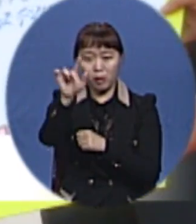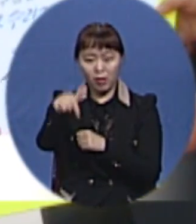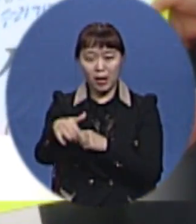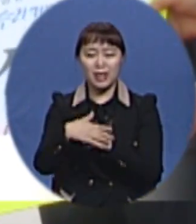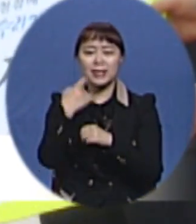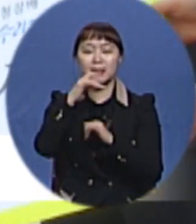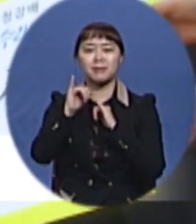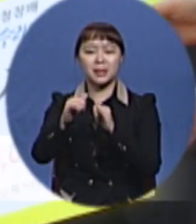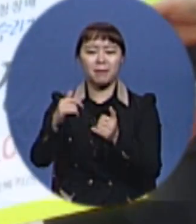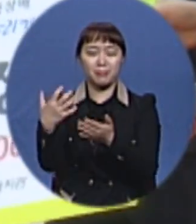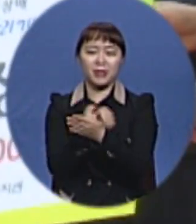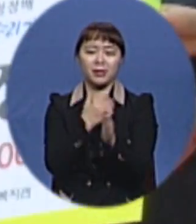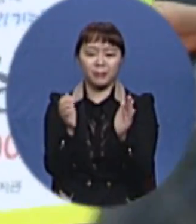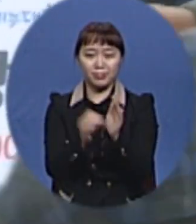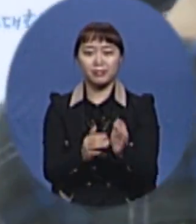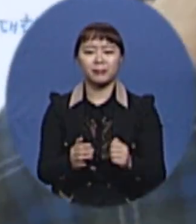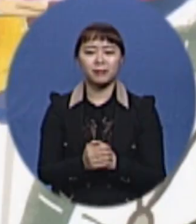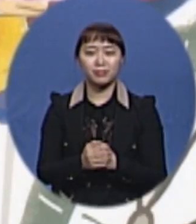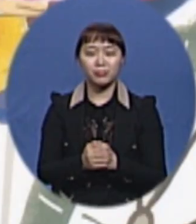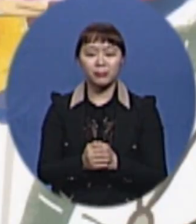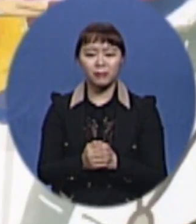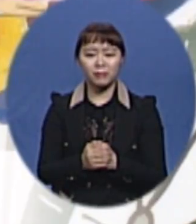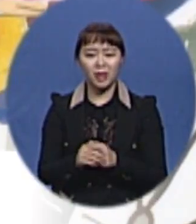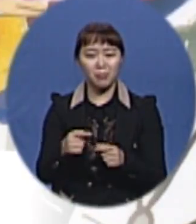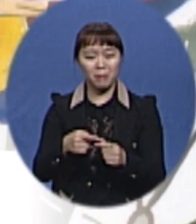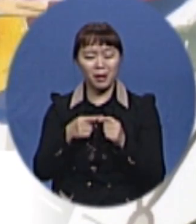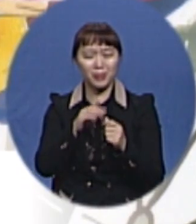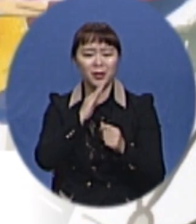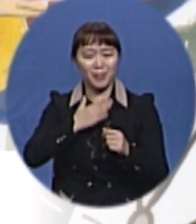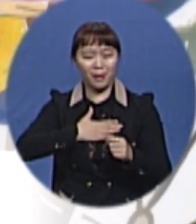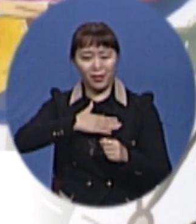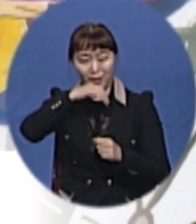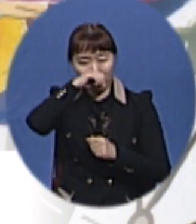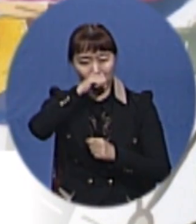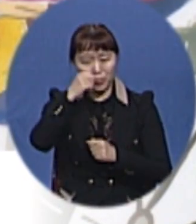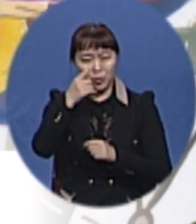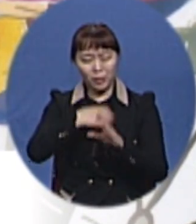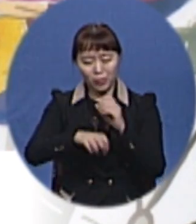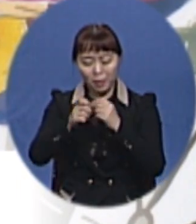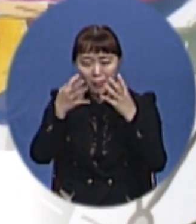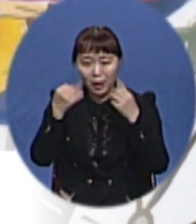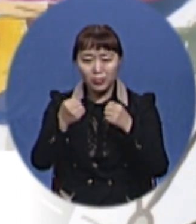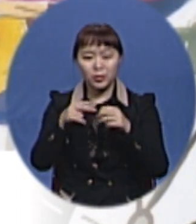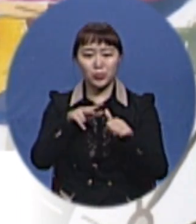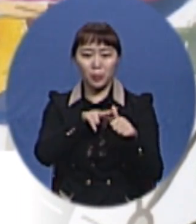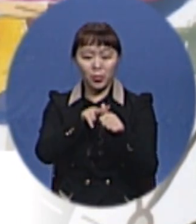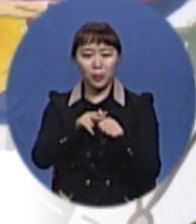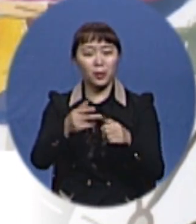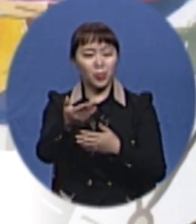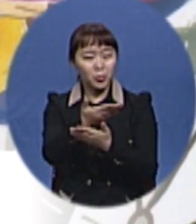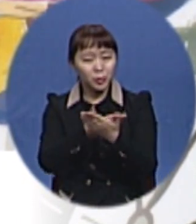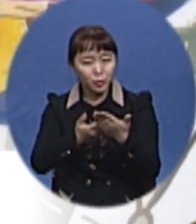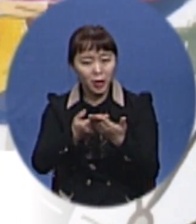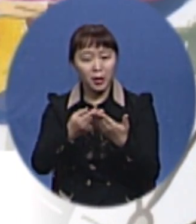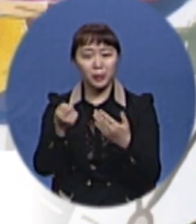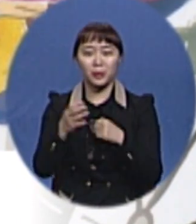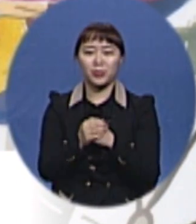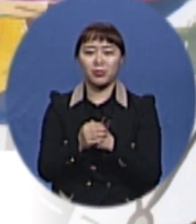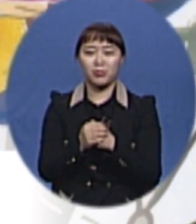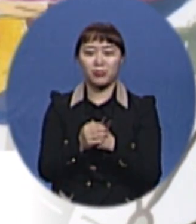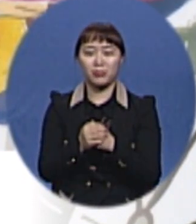명예의 금상을 차지했습니다. 1등을 해서 뭐 상당히 기분 좋고요. 좀 더 많은 서로 정보 공유와